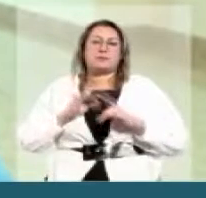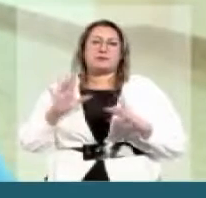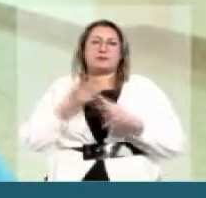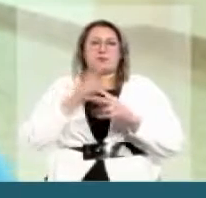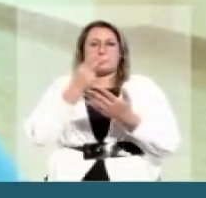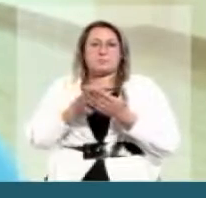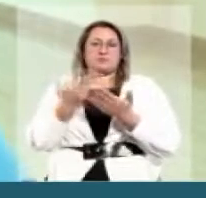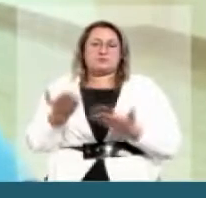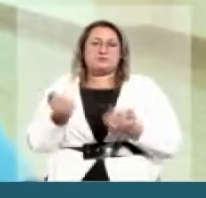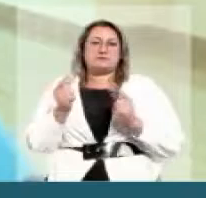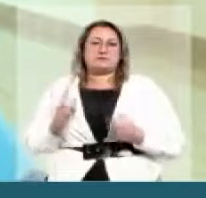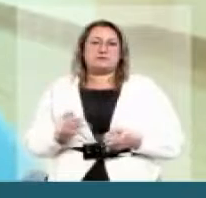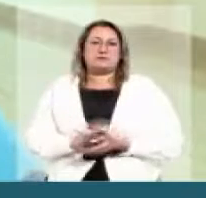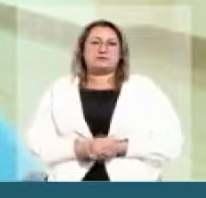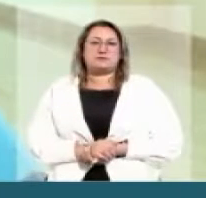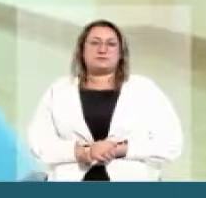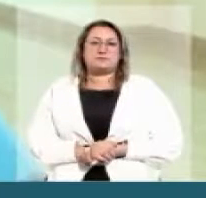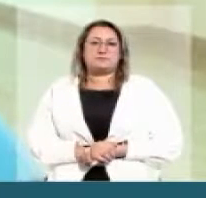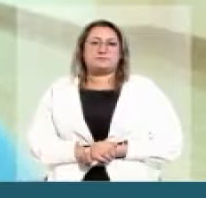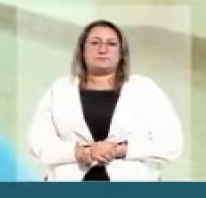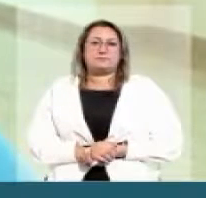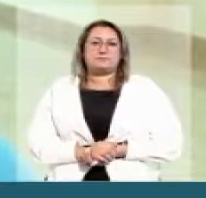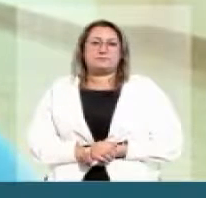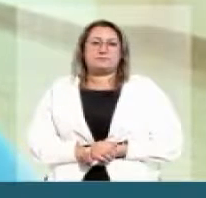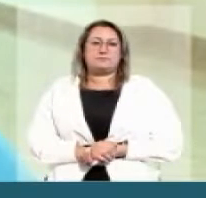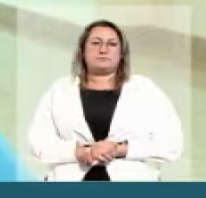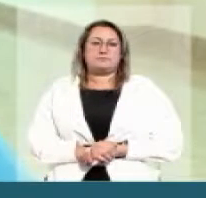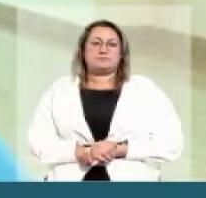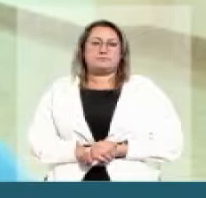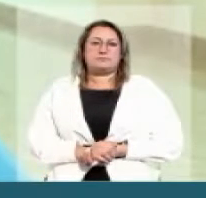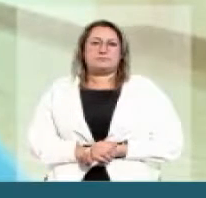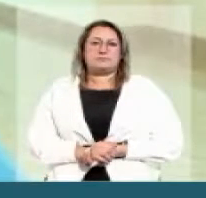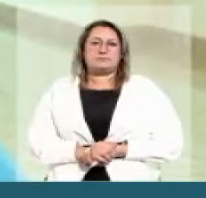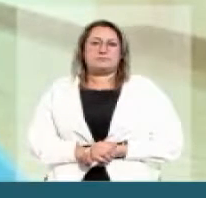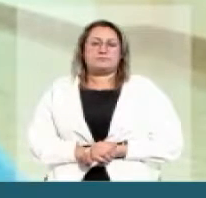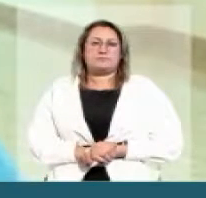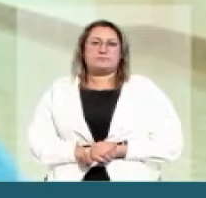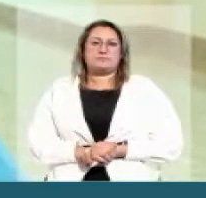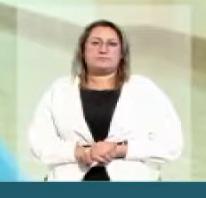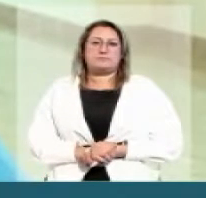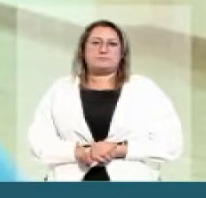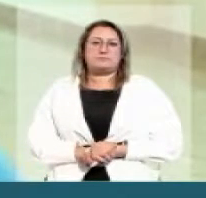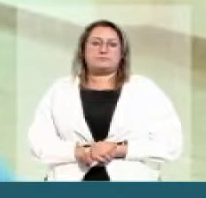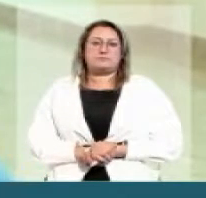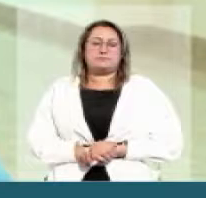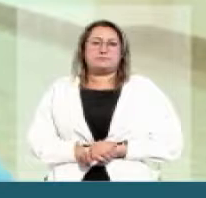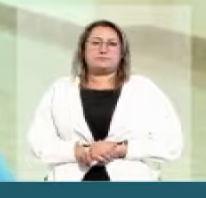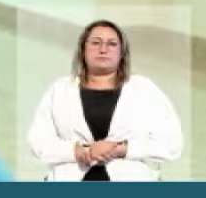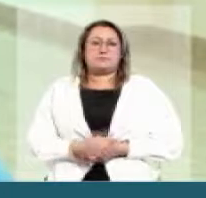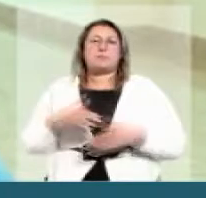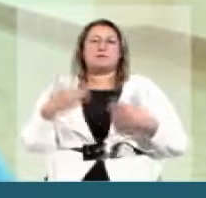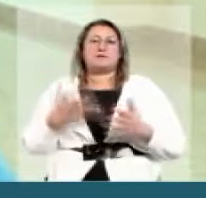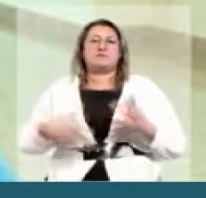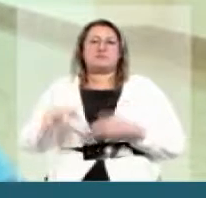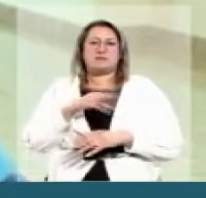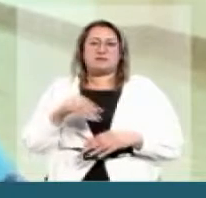ойдамыз. Бүгінгі іс-шарада мадаққа ие болған барша әріптестерімді, өзімнің әріптестерімді жеке меншік мерекелерімен құттықтаймын.